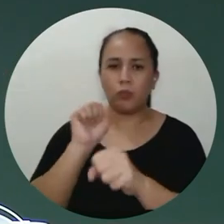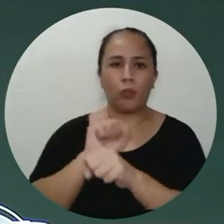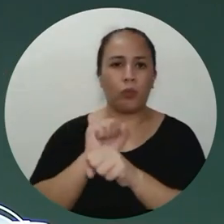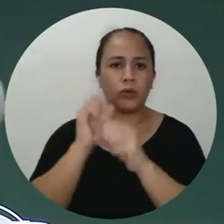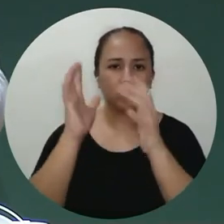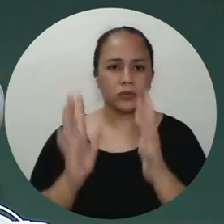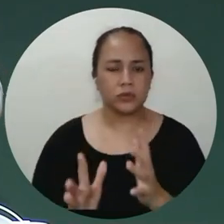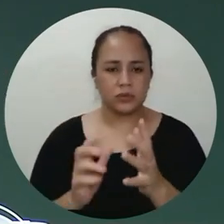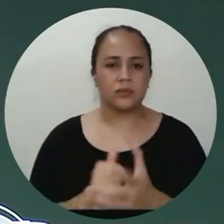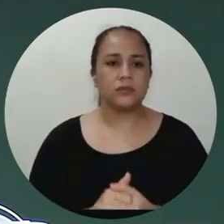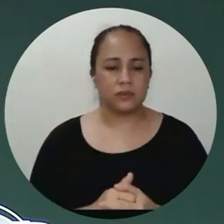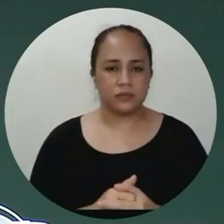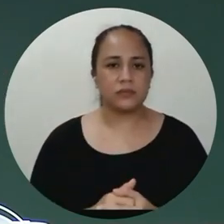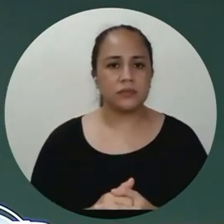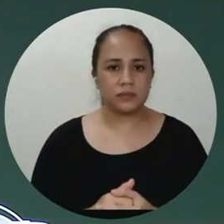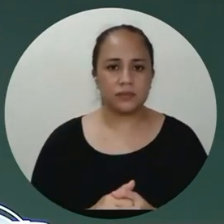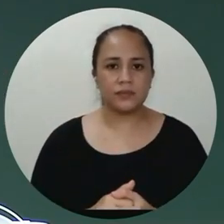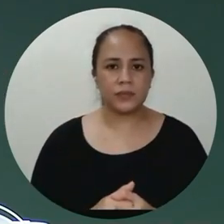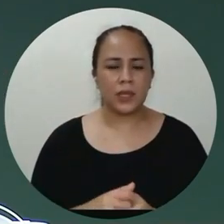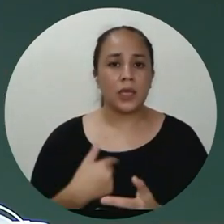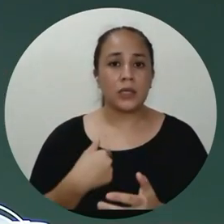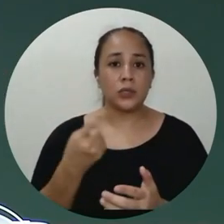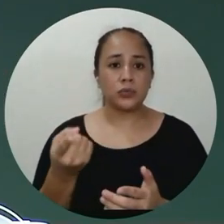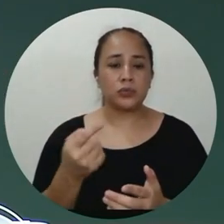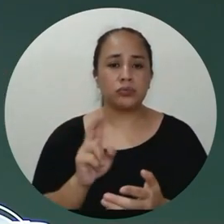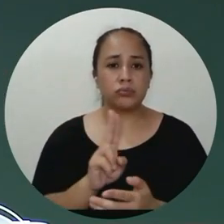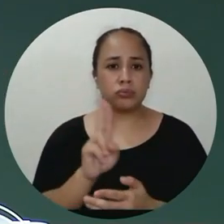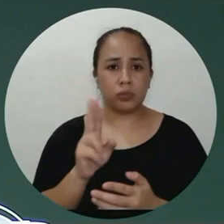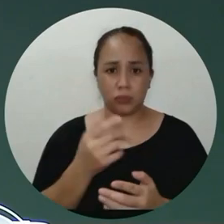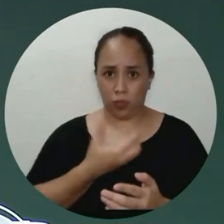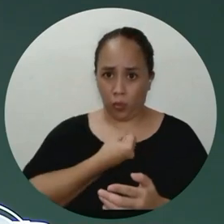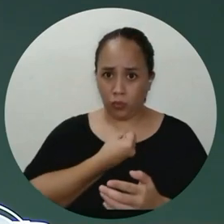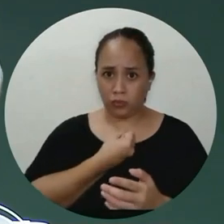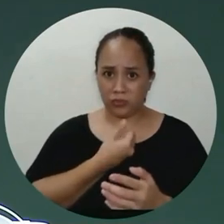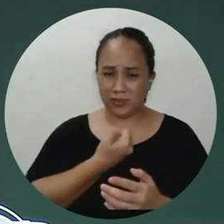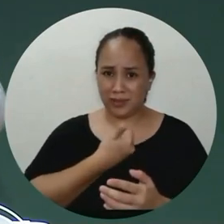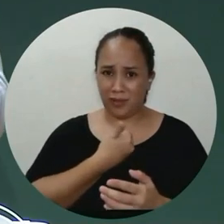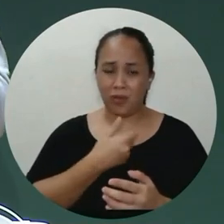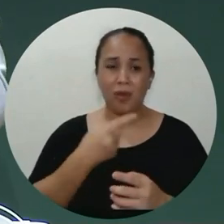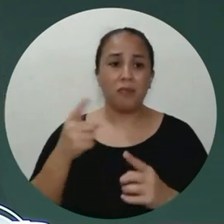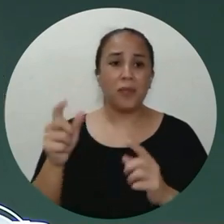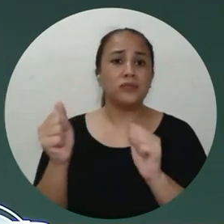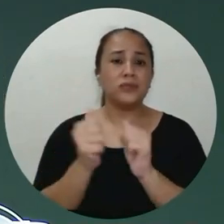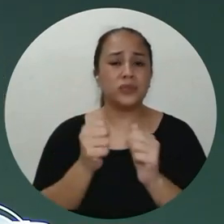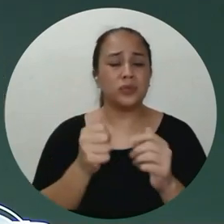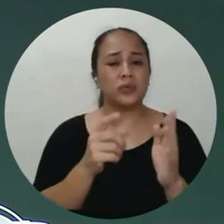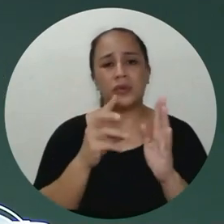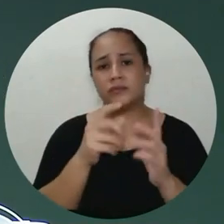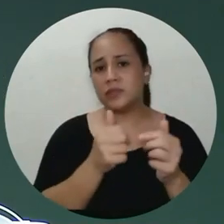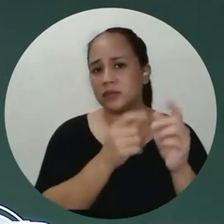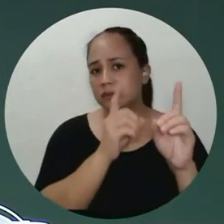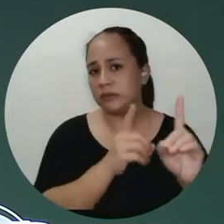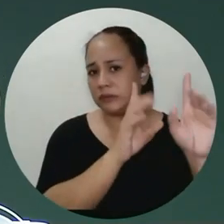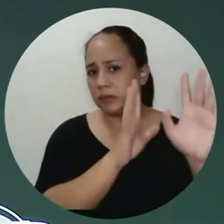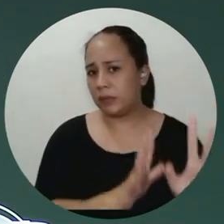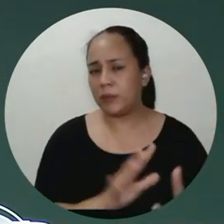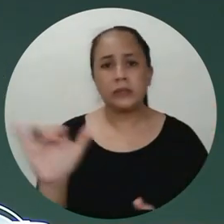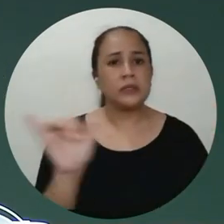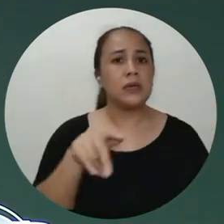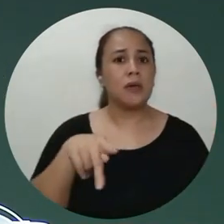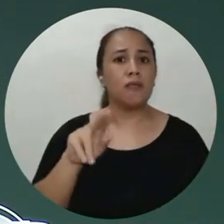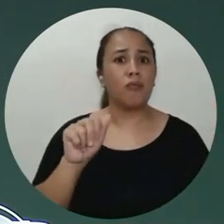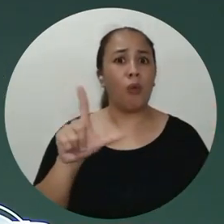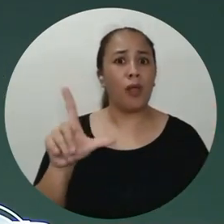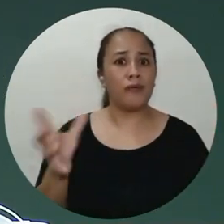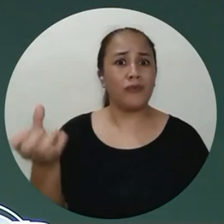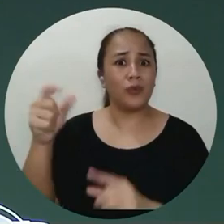한 게 아니요, 제자들과 같이 했어요. And even Jesus did not do this by himself, but he did it with his disciples. 바울도 팀을 이루었어요. And Paul even formed a team as well. 언제나